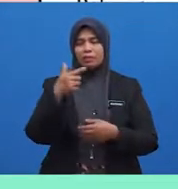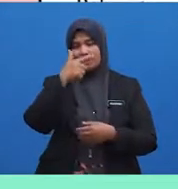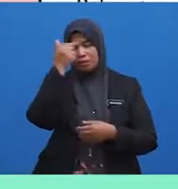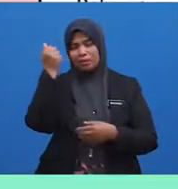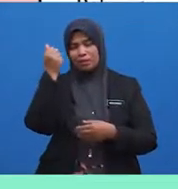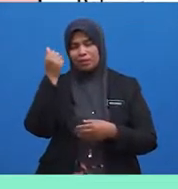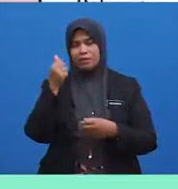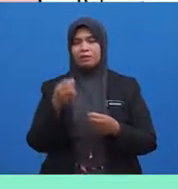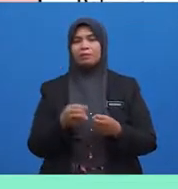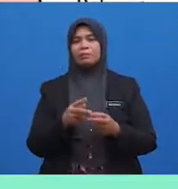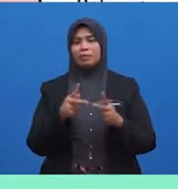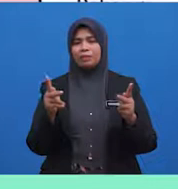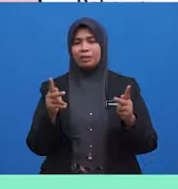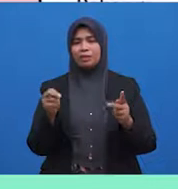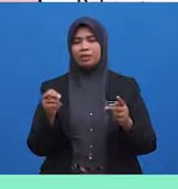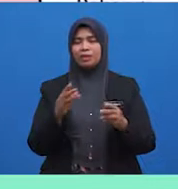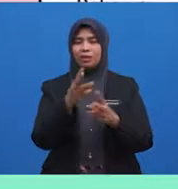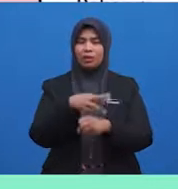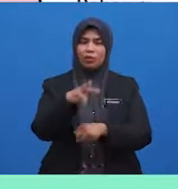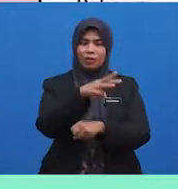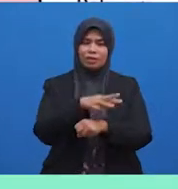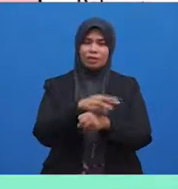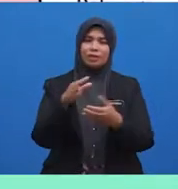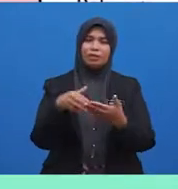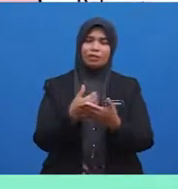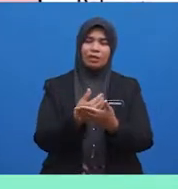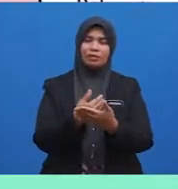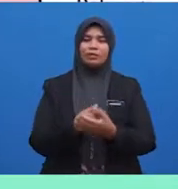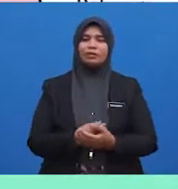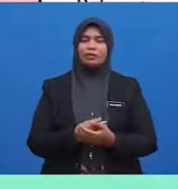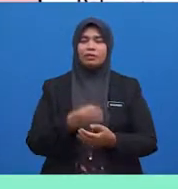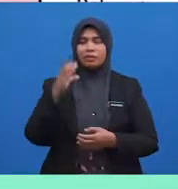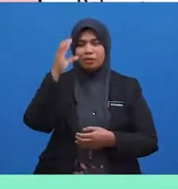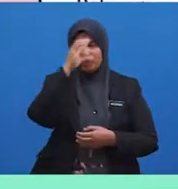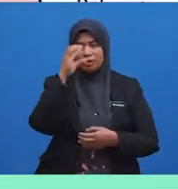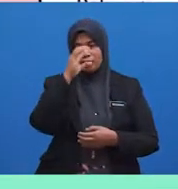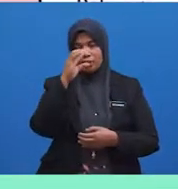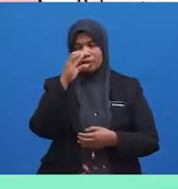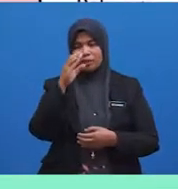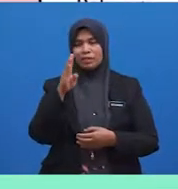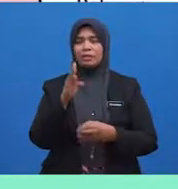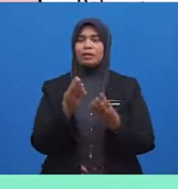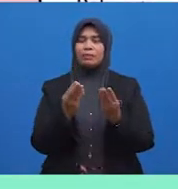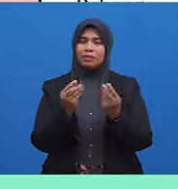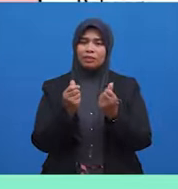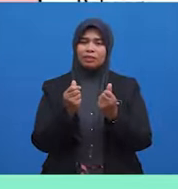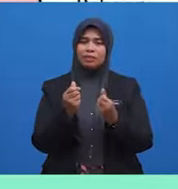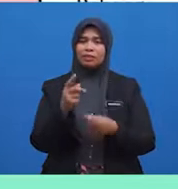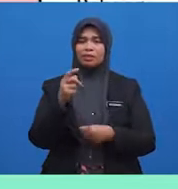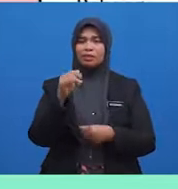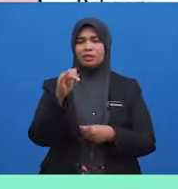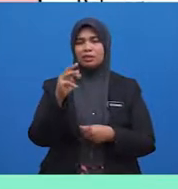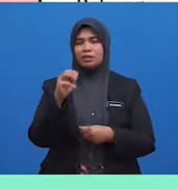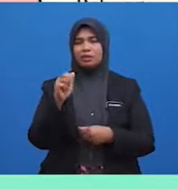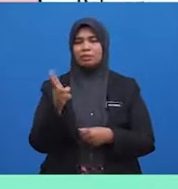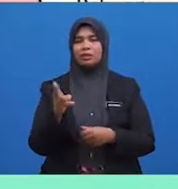baharu iaitu Bandar Papan dan Pangkalan Pegu. Mencari biji timah di Kelian Pau, jom kita